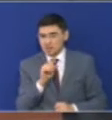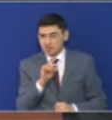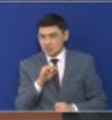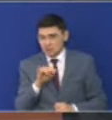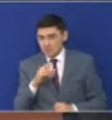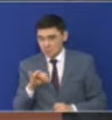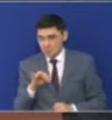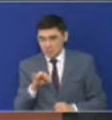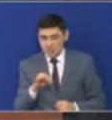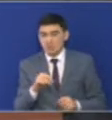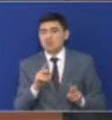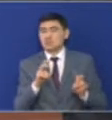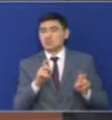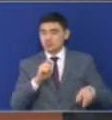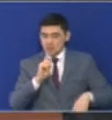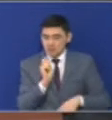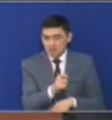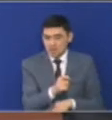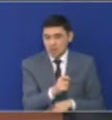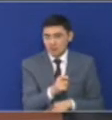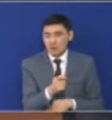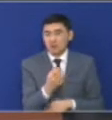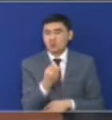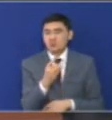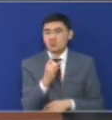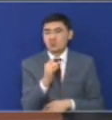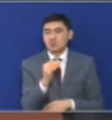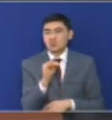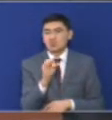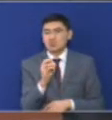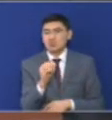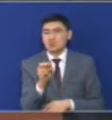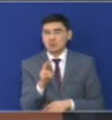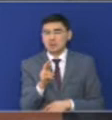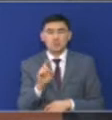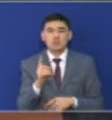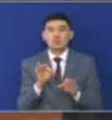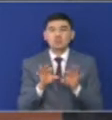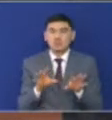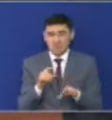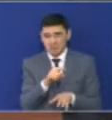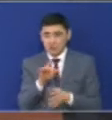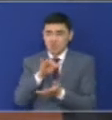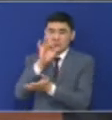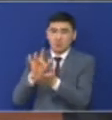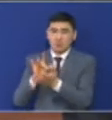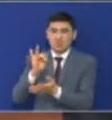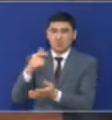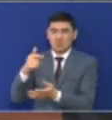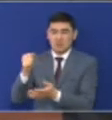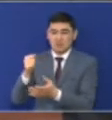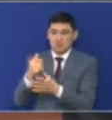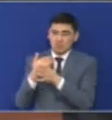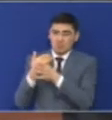и награждена и почетным наименованием «Рижская за освобождение города Рига». Победа в